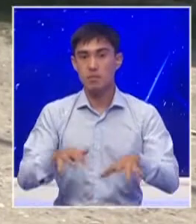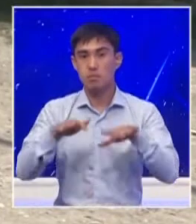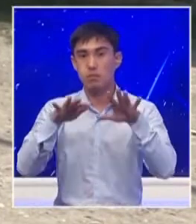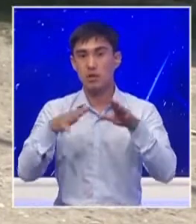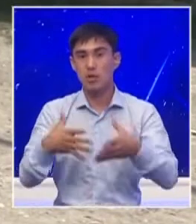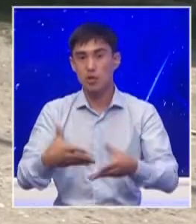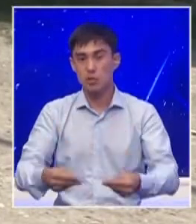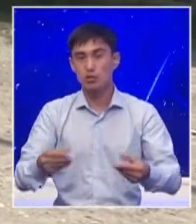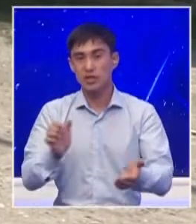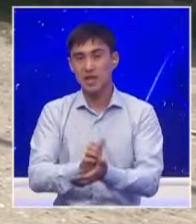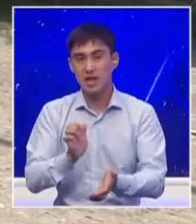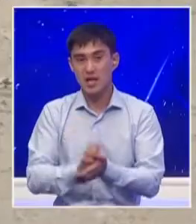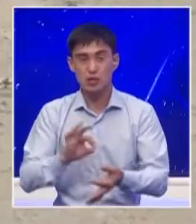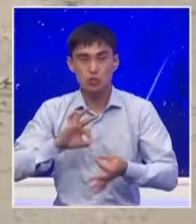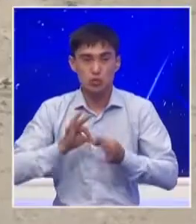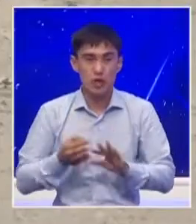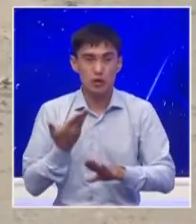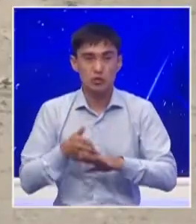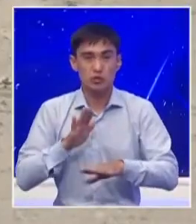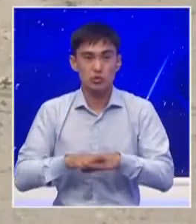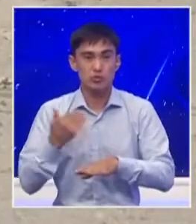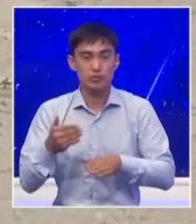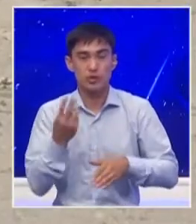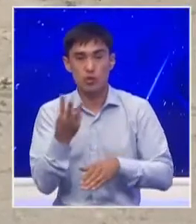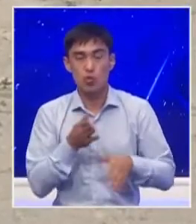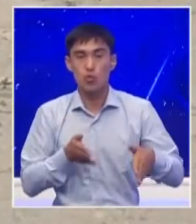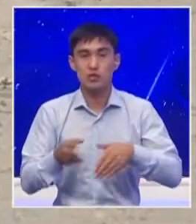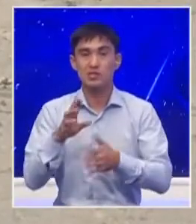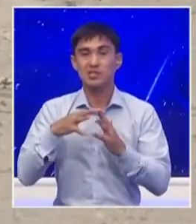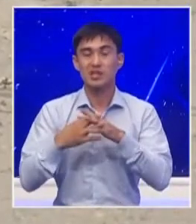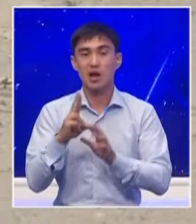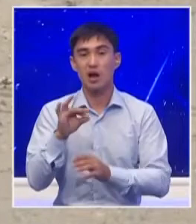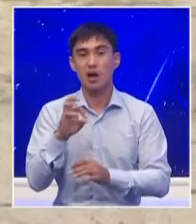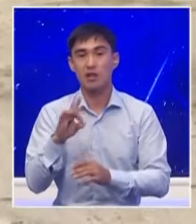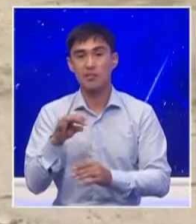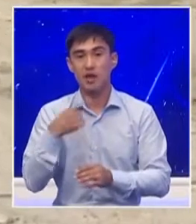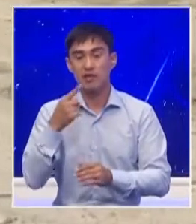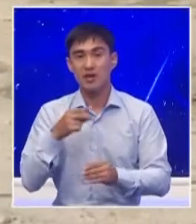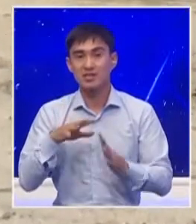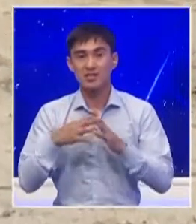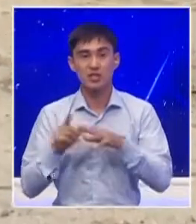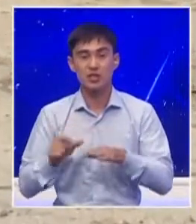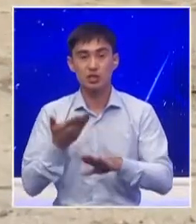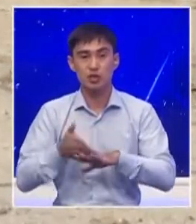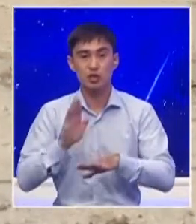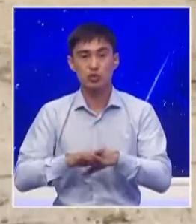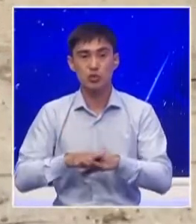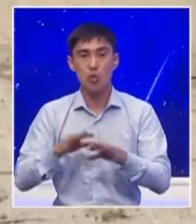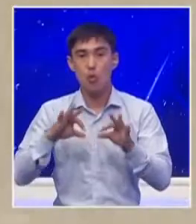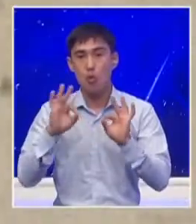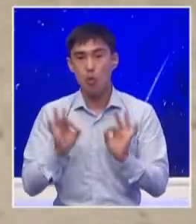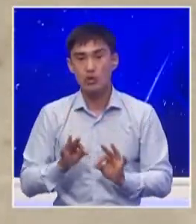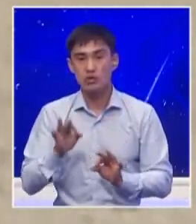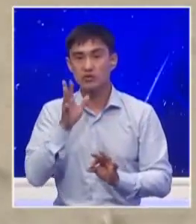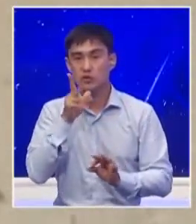лужи и грязь затрудняют жизнь жителям как минимум трех улиц села каргалы как отмечает сельчане и тяжелее всего приходится осенью в